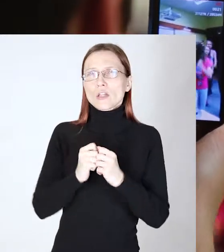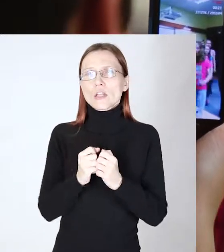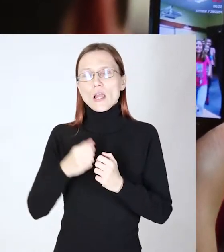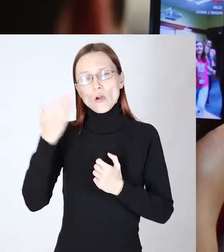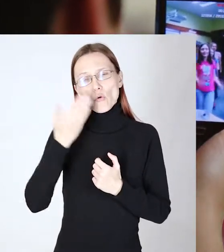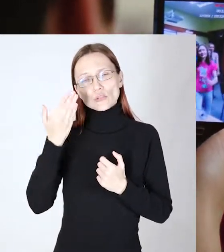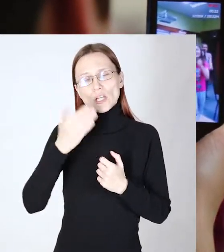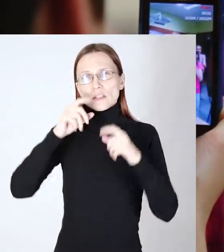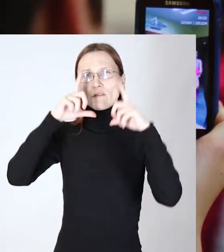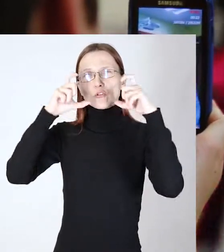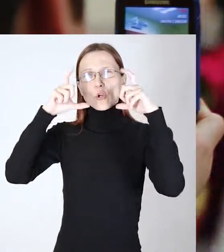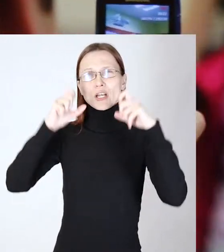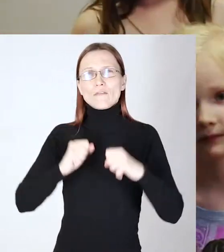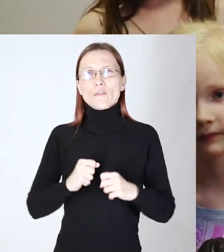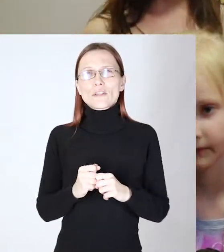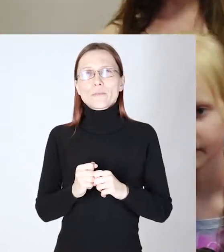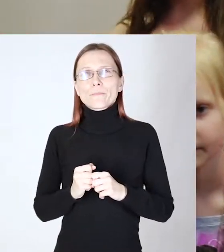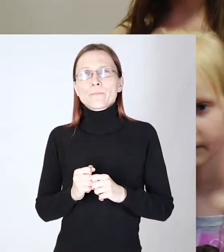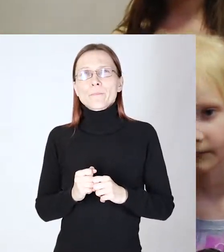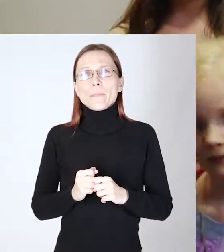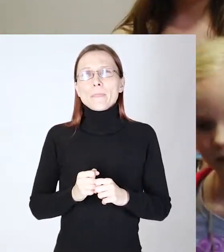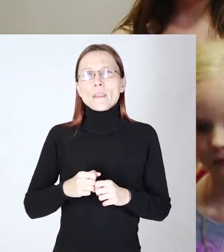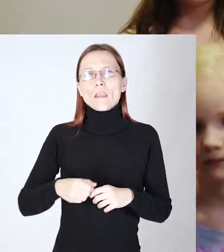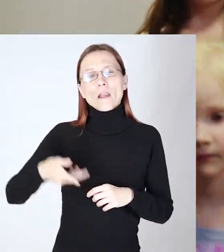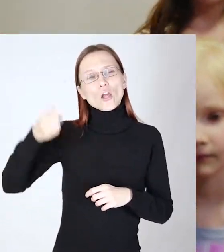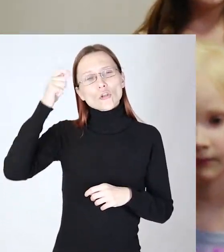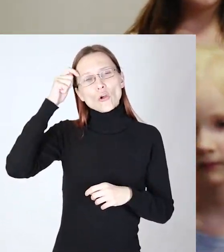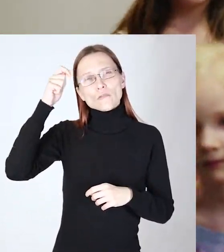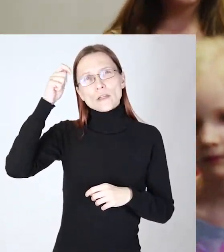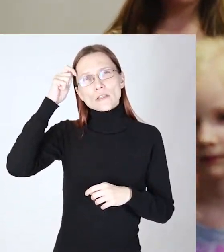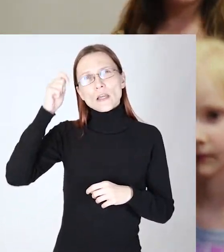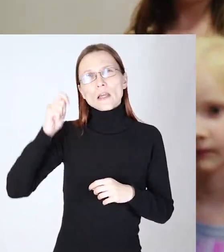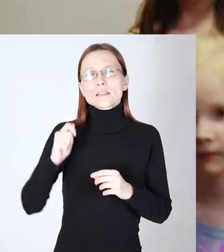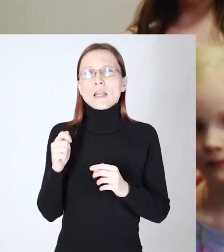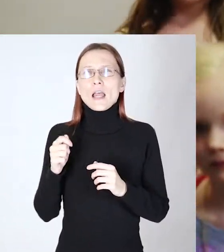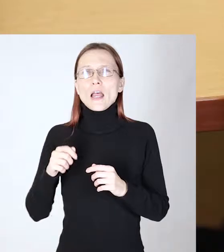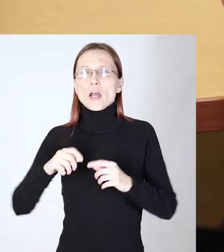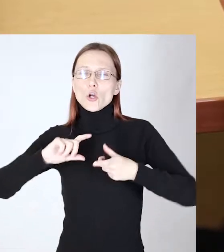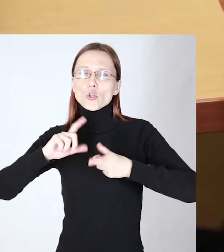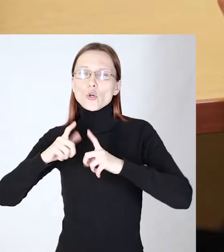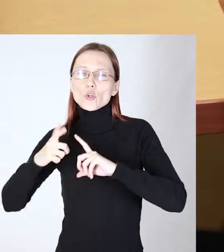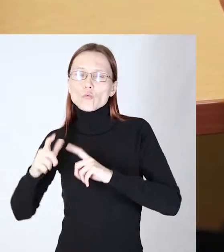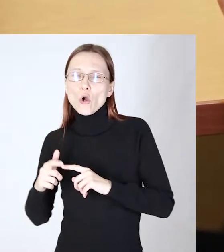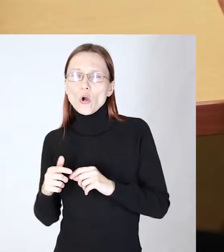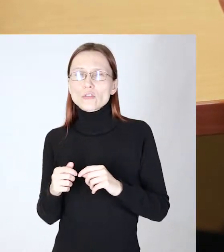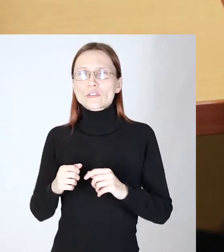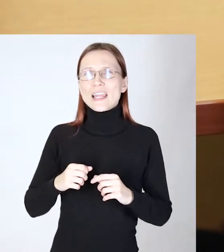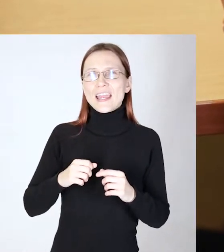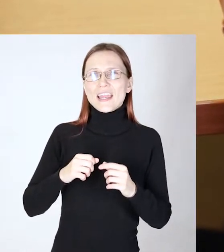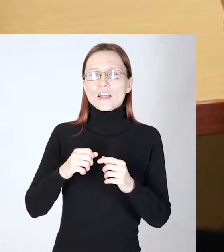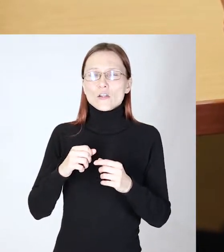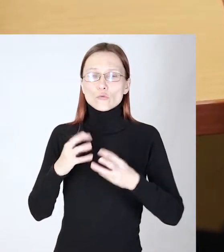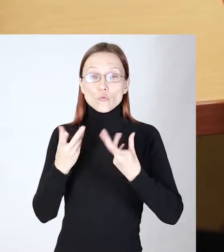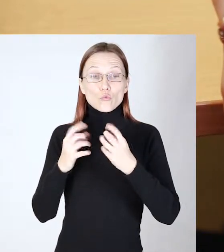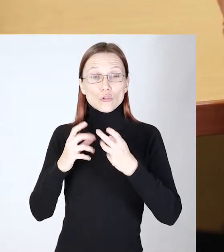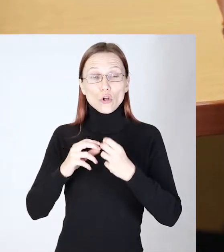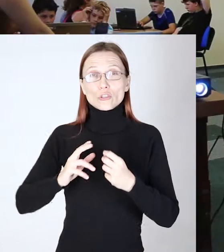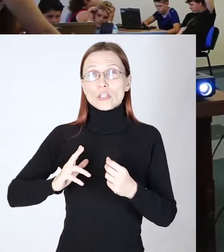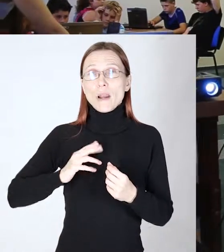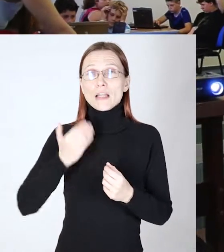fotografovať a vlastne prostredníctvom všetkých týchto aktivít sa snažím rozvíjať aj také tie soft skills, zručnosti u mladých